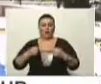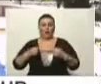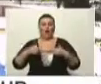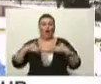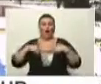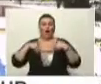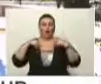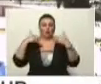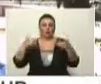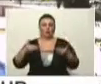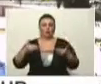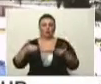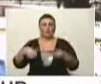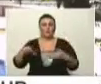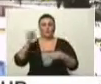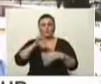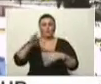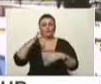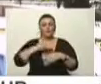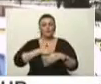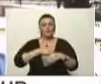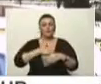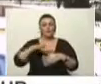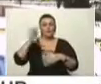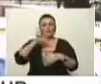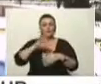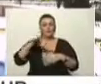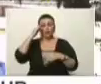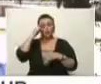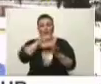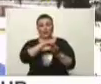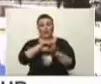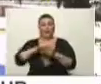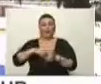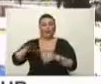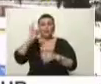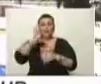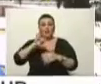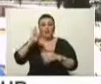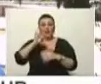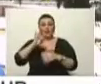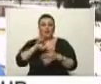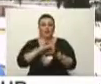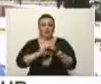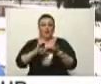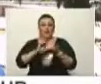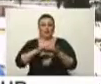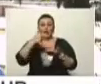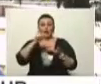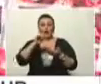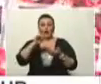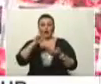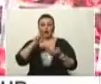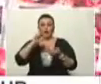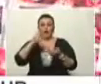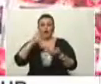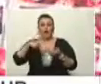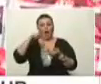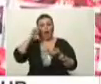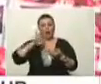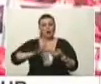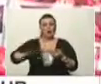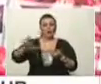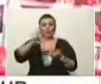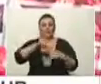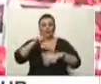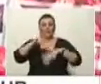Bizim şəhidlərimiz tarix yazdı, biz onlarla qürur duyuruq, Qarabağ Azərbaycandır. Qeyd edək ki,